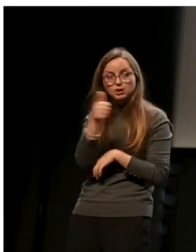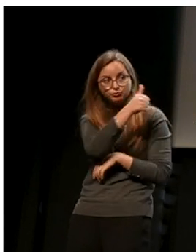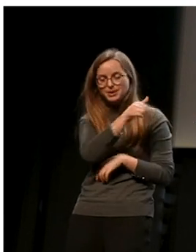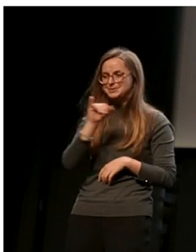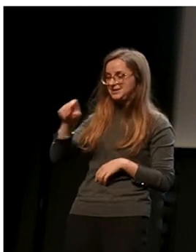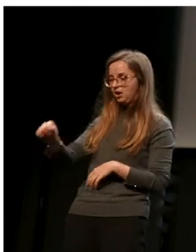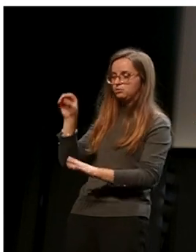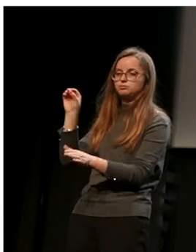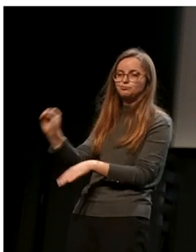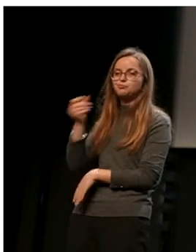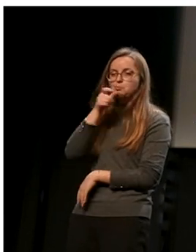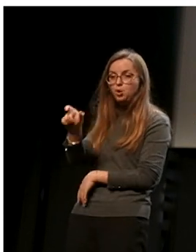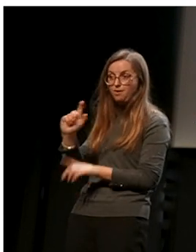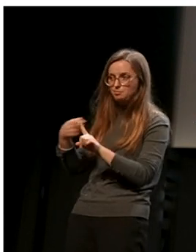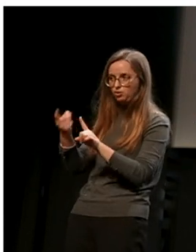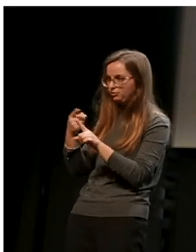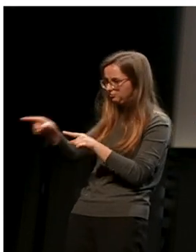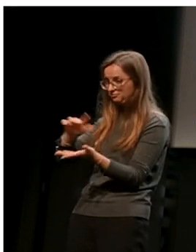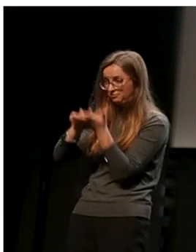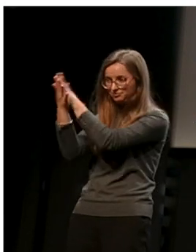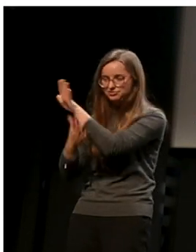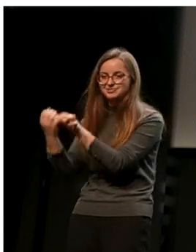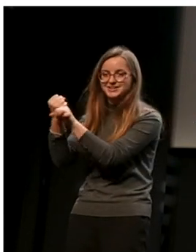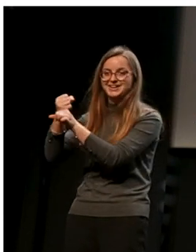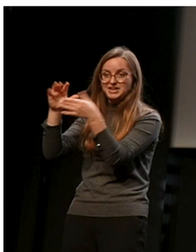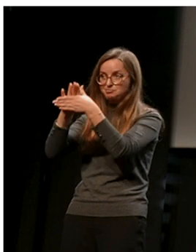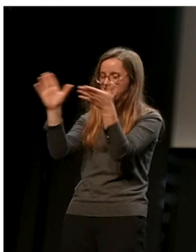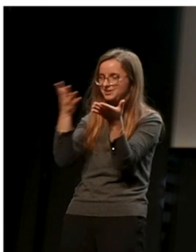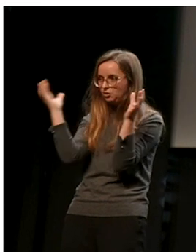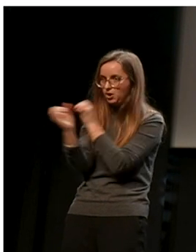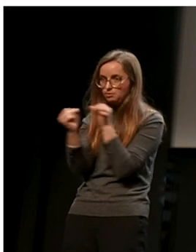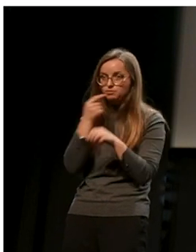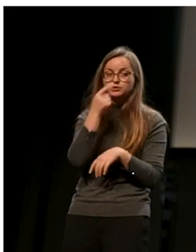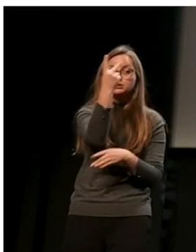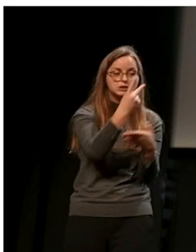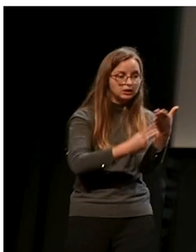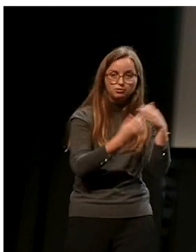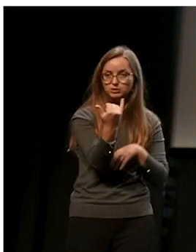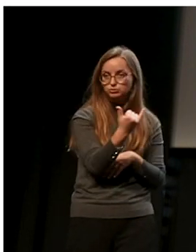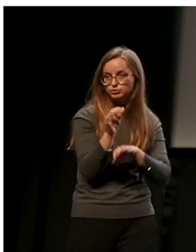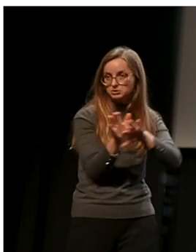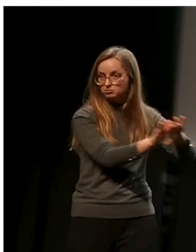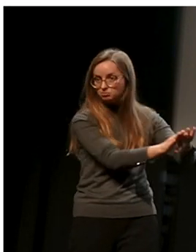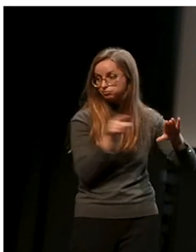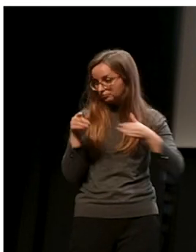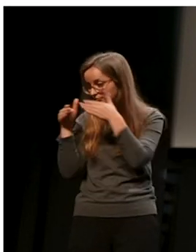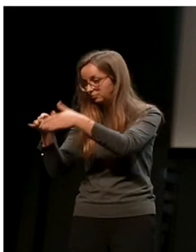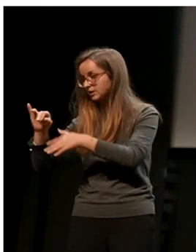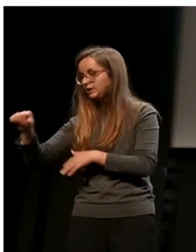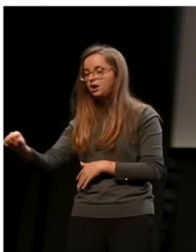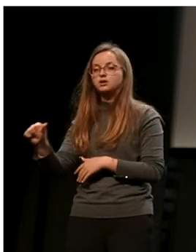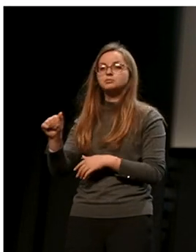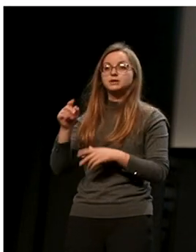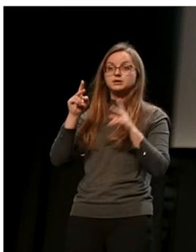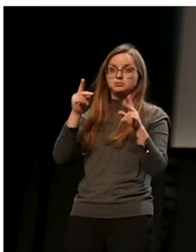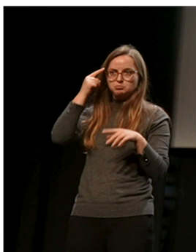Ces gens-là, à un moment, ils ont une fibre artistique. Est-ce qu'à un moment, dans quelques années, et là, je pense un peu à plus loin, mais pas si loin que ça